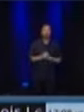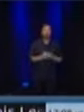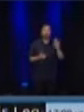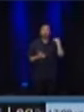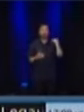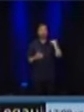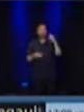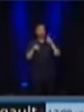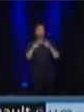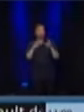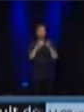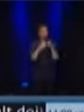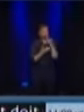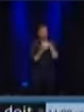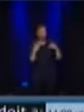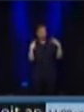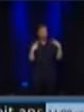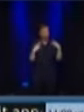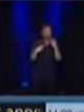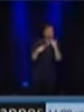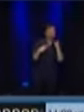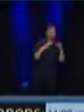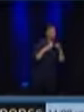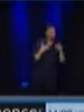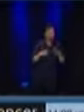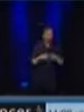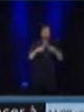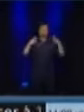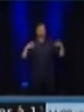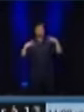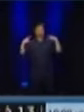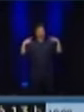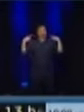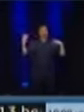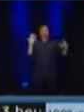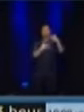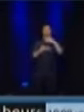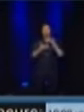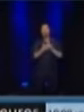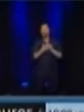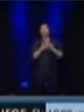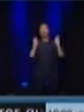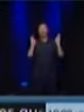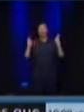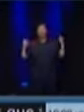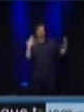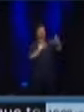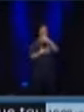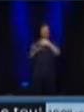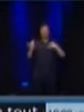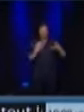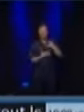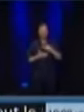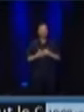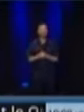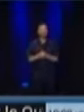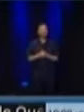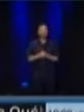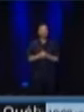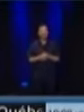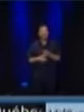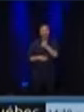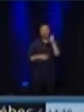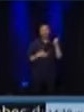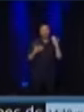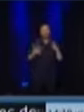petits parties aux moyens parties. Pas encore les gros, mais les moyens parties. L'autre chose aussi